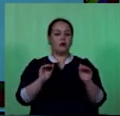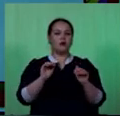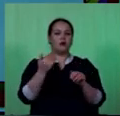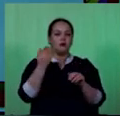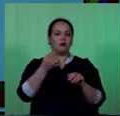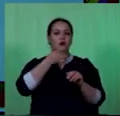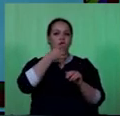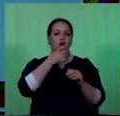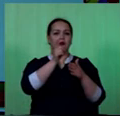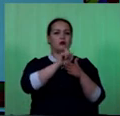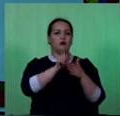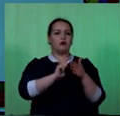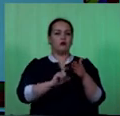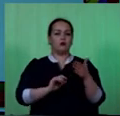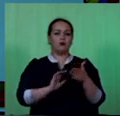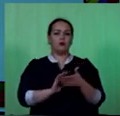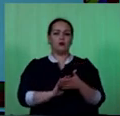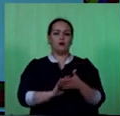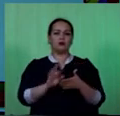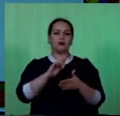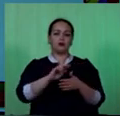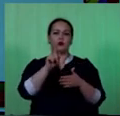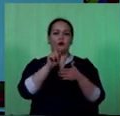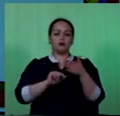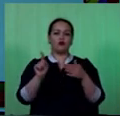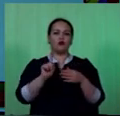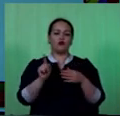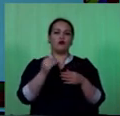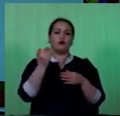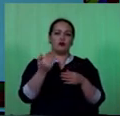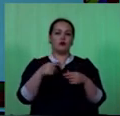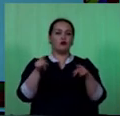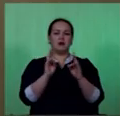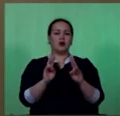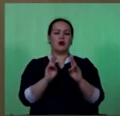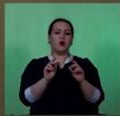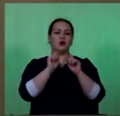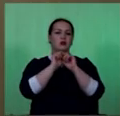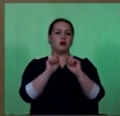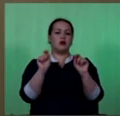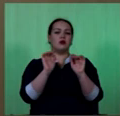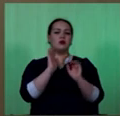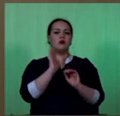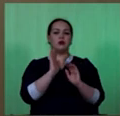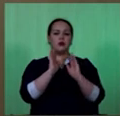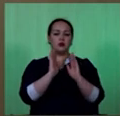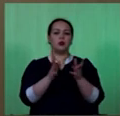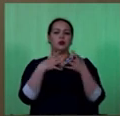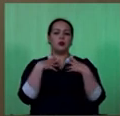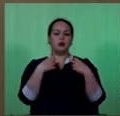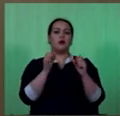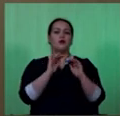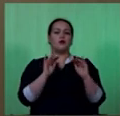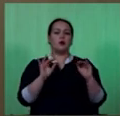стихотворение я уверена что вам она тоже понравилась будьте здорово ребята и